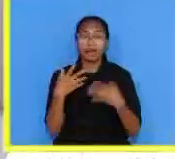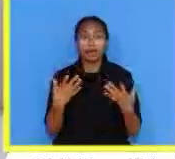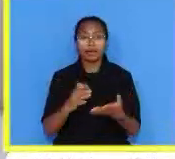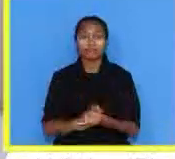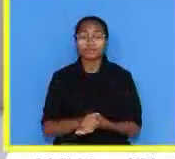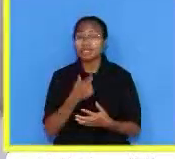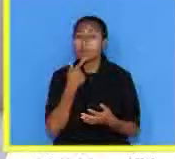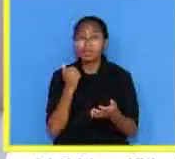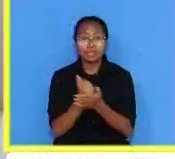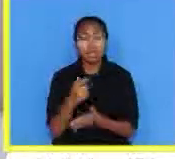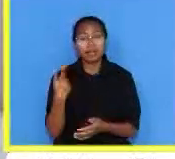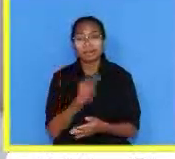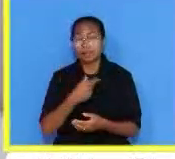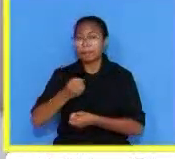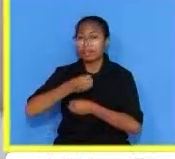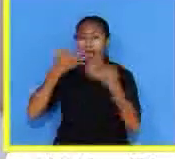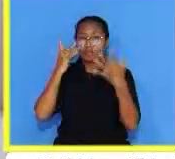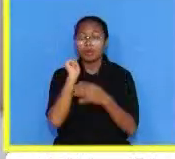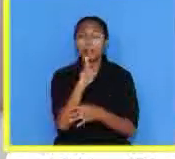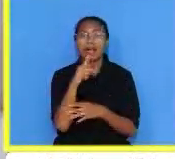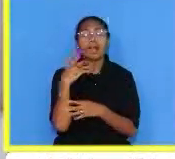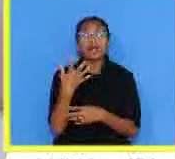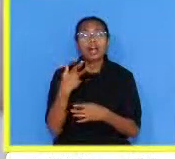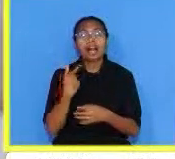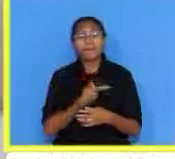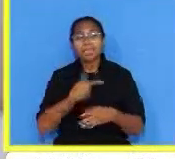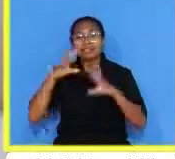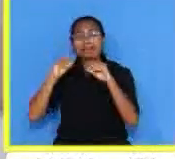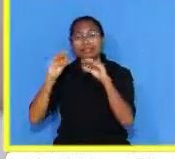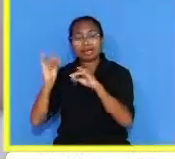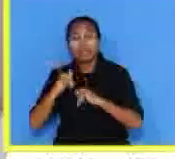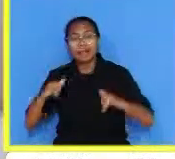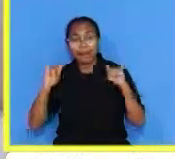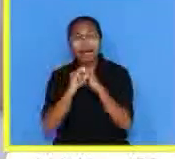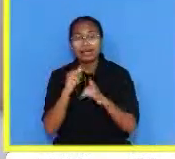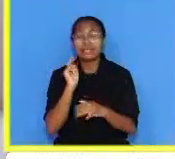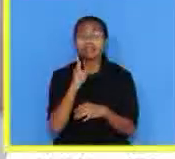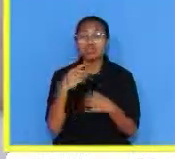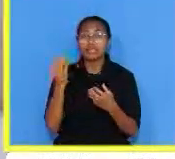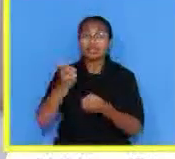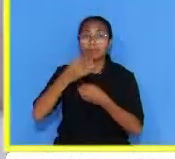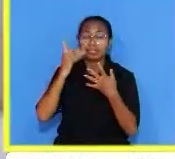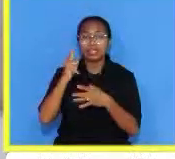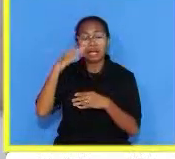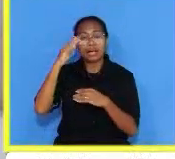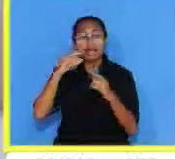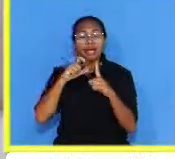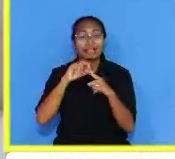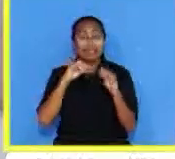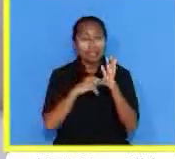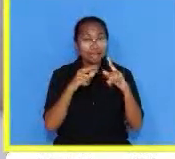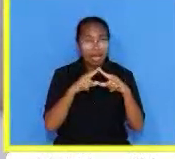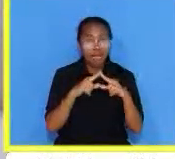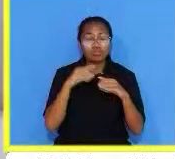kami sampaikan memang kita berkolaborasi seperti tadi yang sudah disampaikan Kakak Dina ya, berkolaborasi dengan